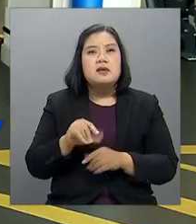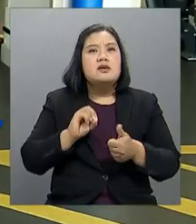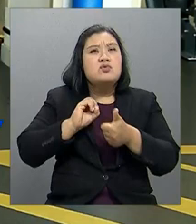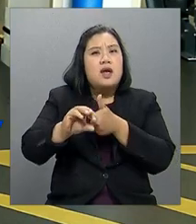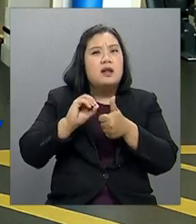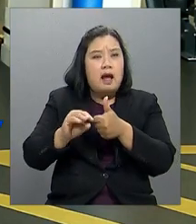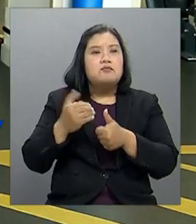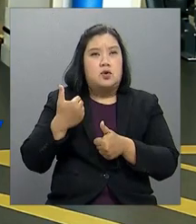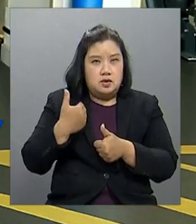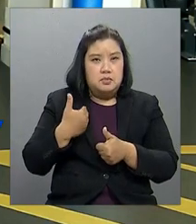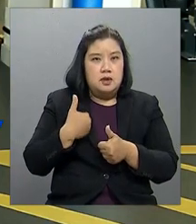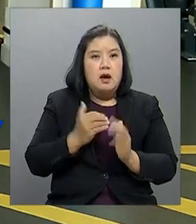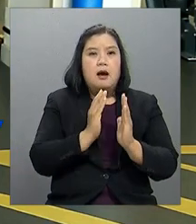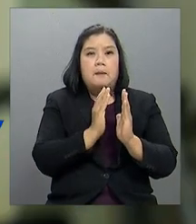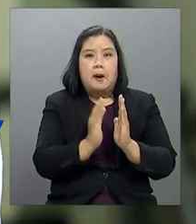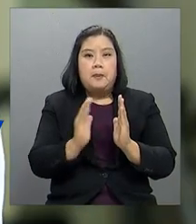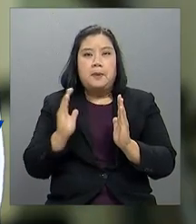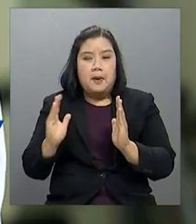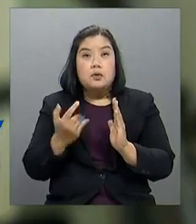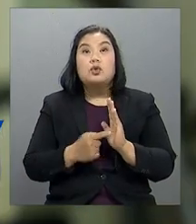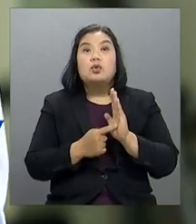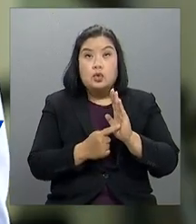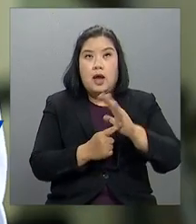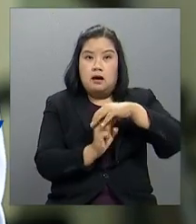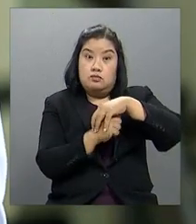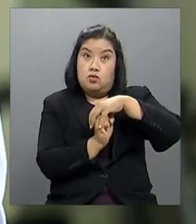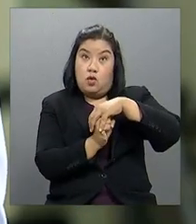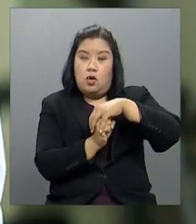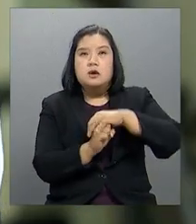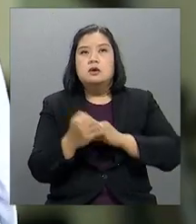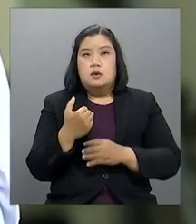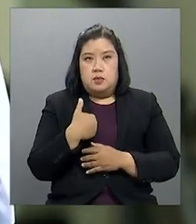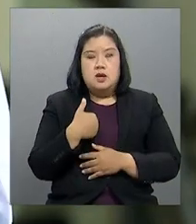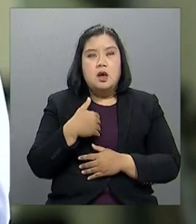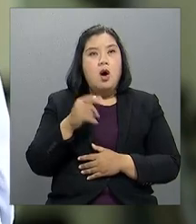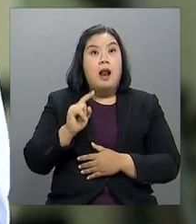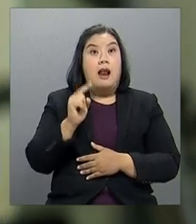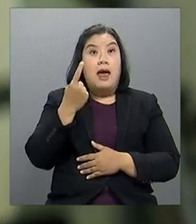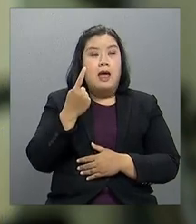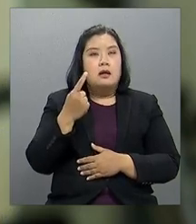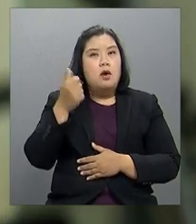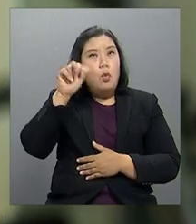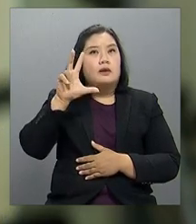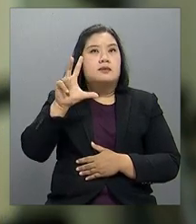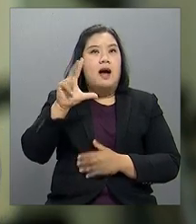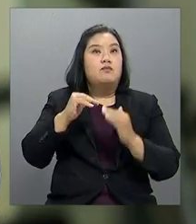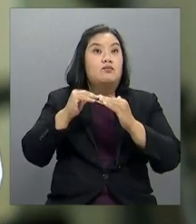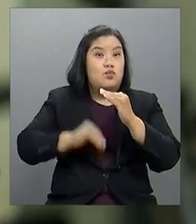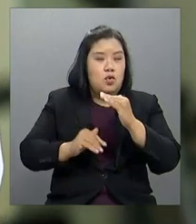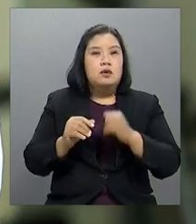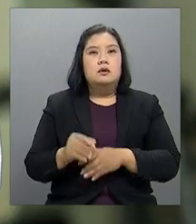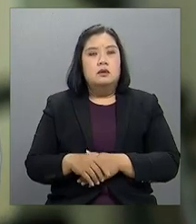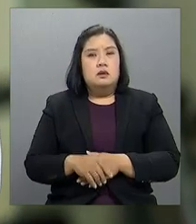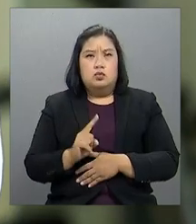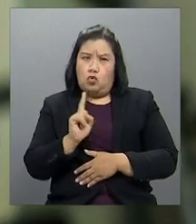าวๆนะคะอย่างเช่นในข้อเข่าอย่างเงี้ยค่ะ0ถึง3วันแรกนะคะเขาจะกำหนดเลยว่าผู้ป่วยต้องทำอะไรได้บ้างนะคะ